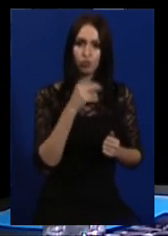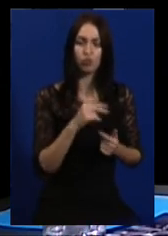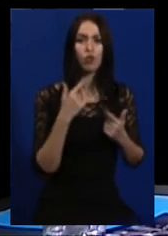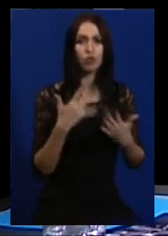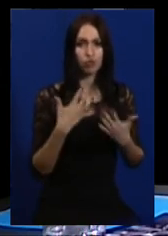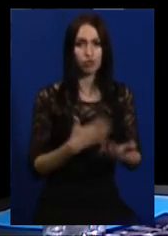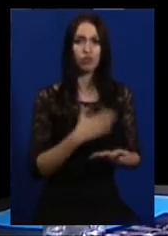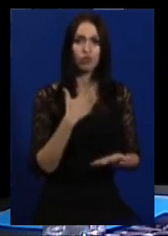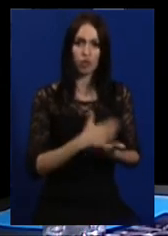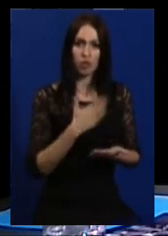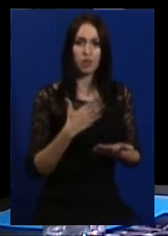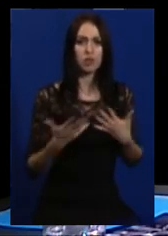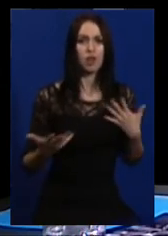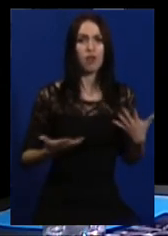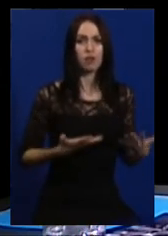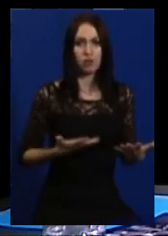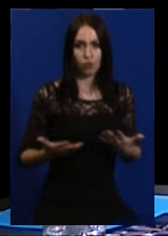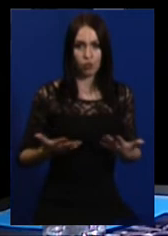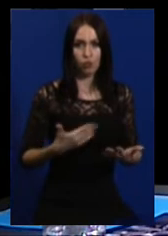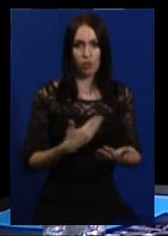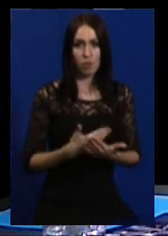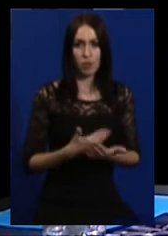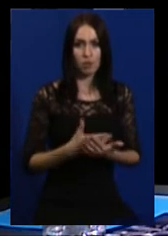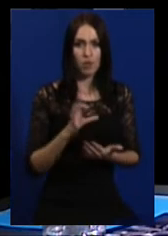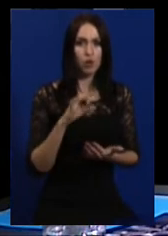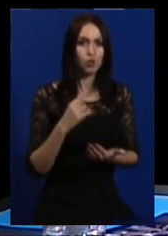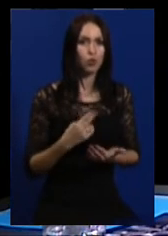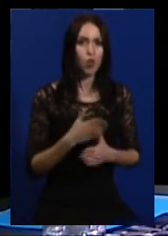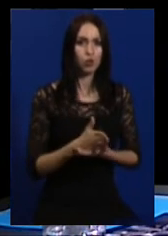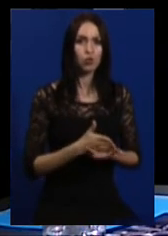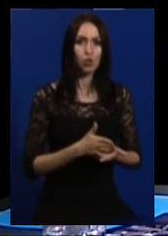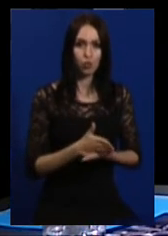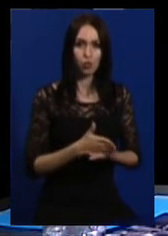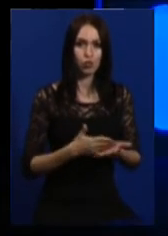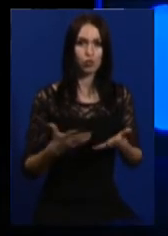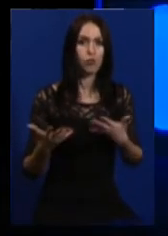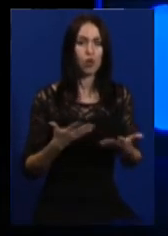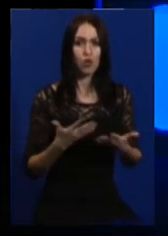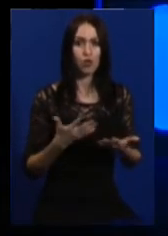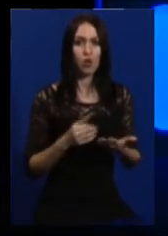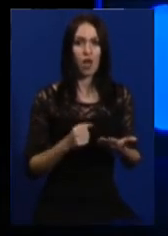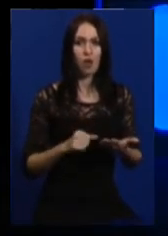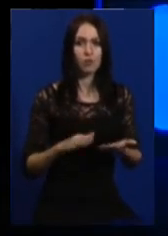есть какие-то например соцслужбы которые абсолютно